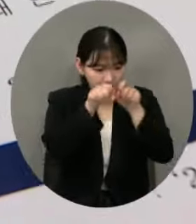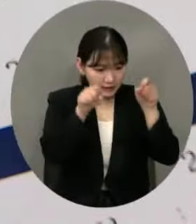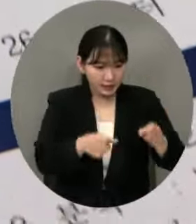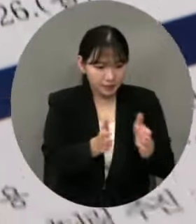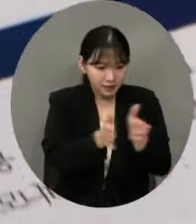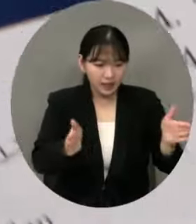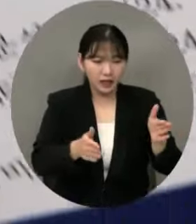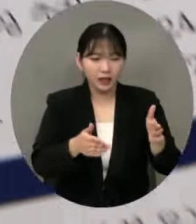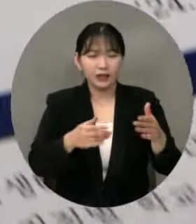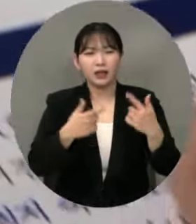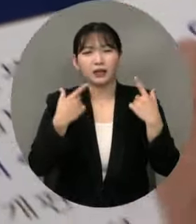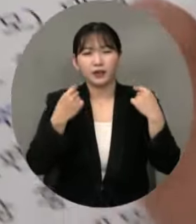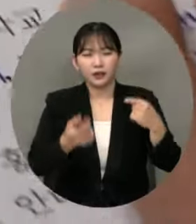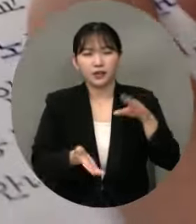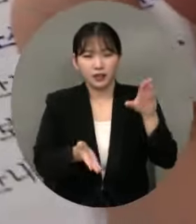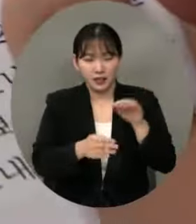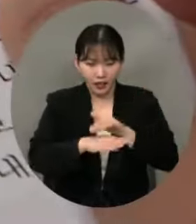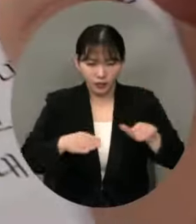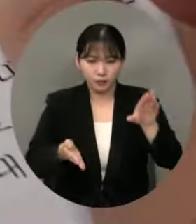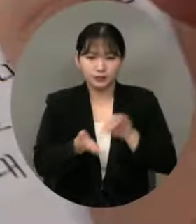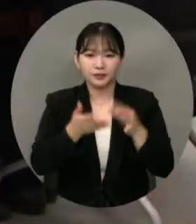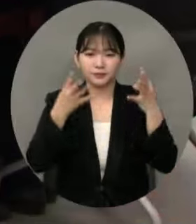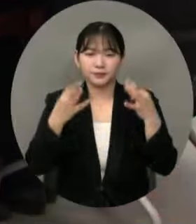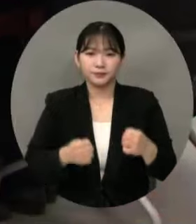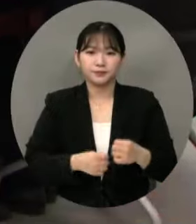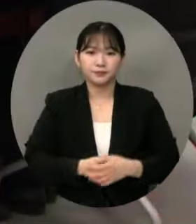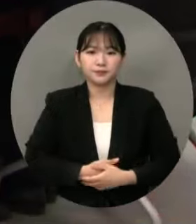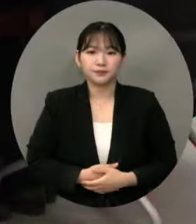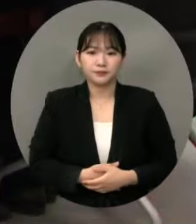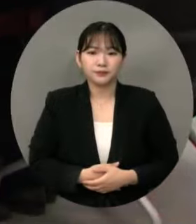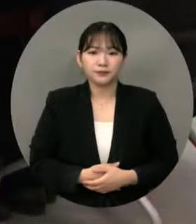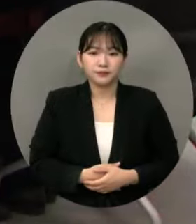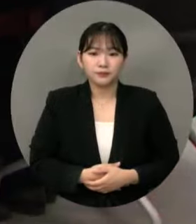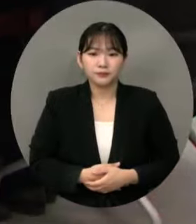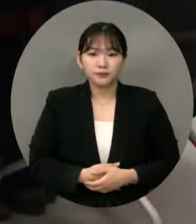여전히 넘어야 할 과제가 많은 상황입니다. MBC 뉴스 김윤입니다.